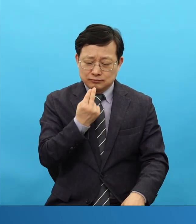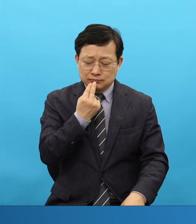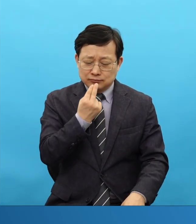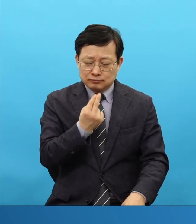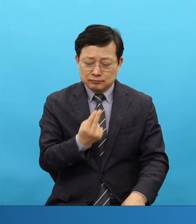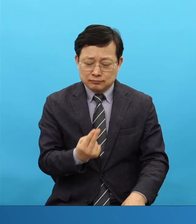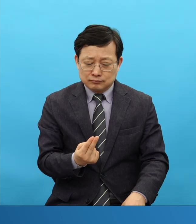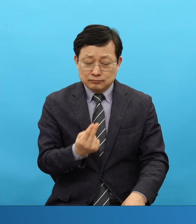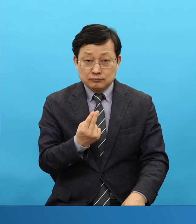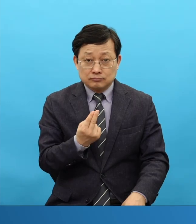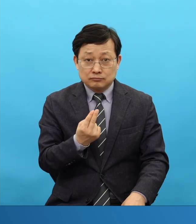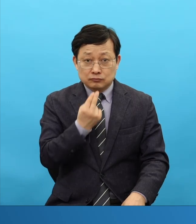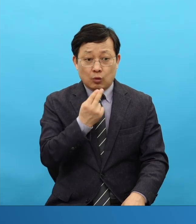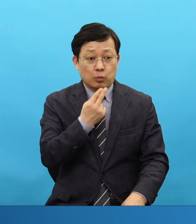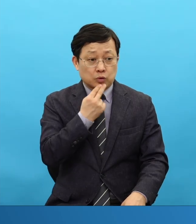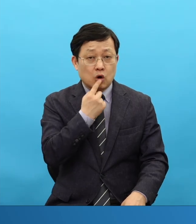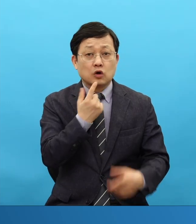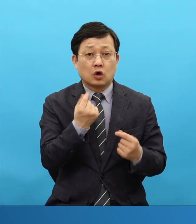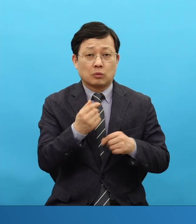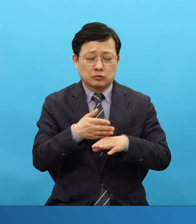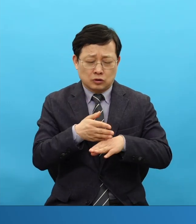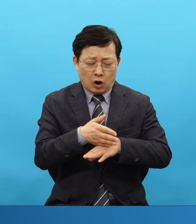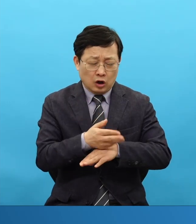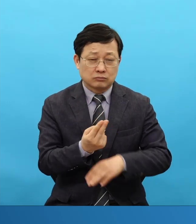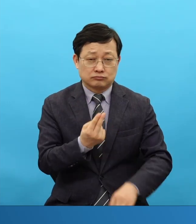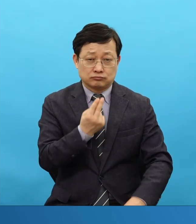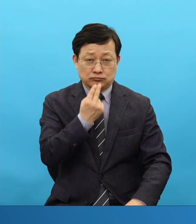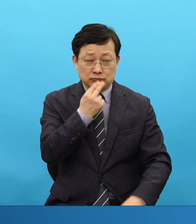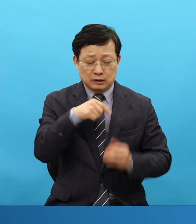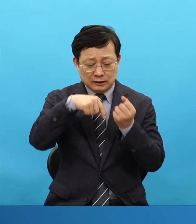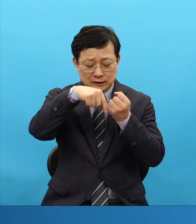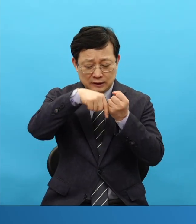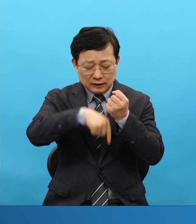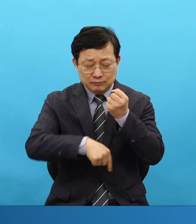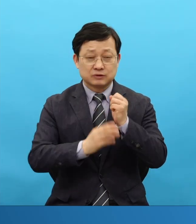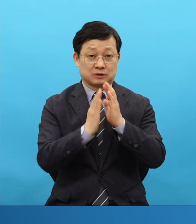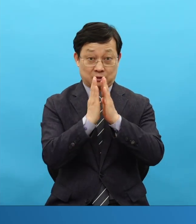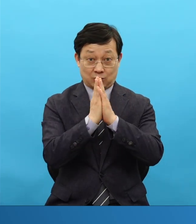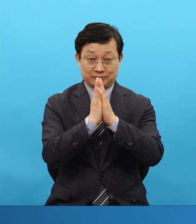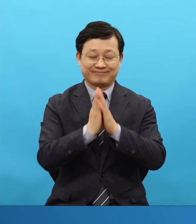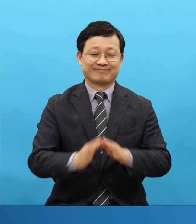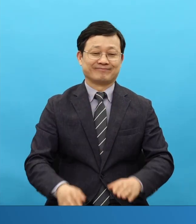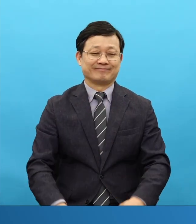extent, breathe very slowly and do deep prayer. 이때는 약간 좀